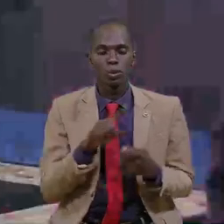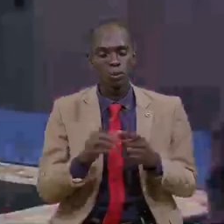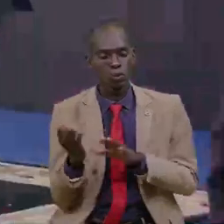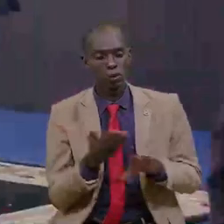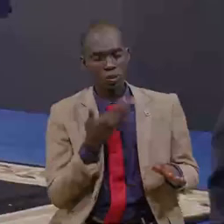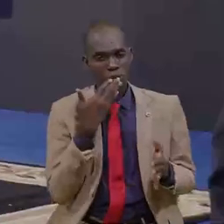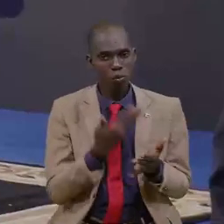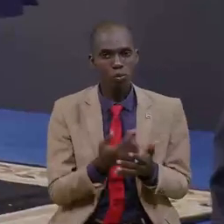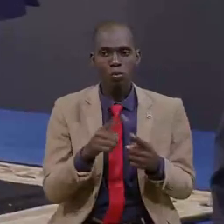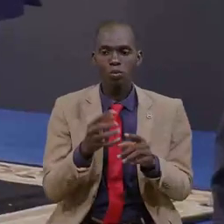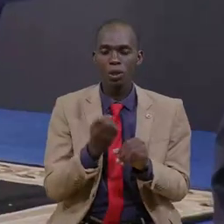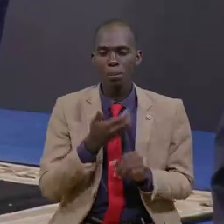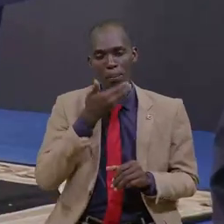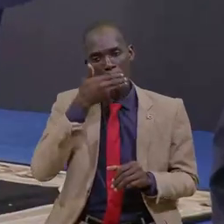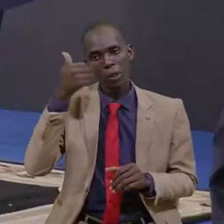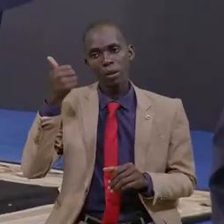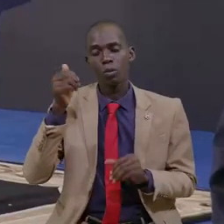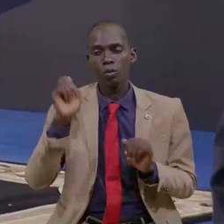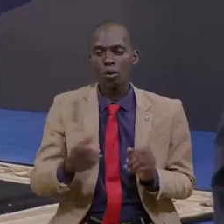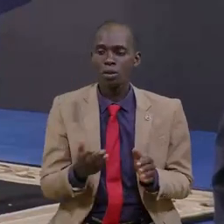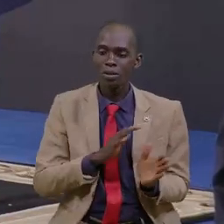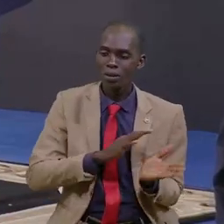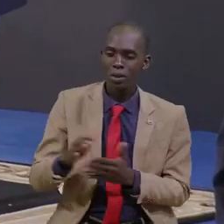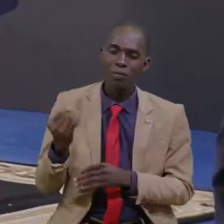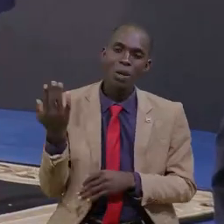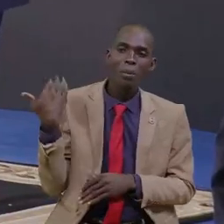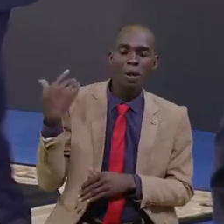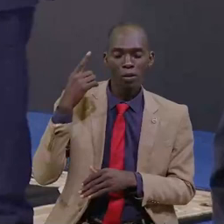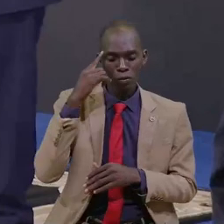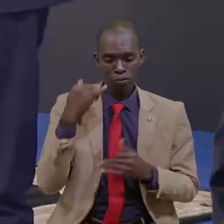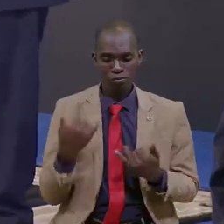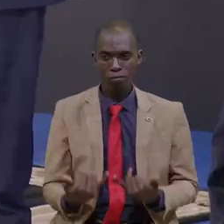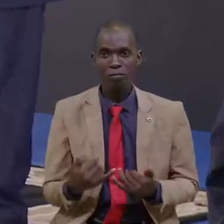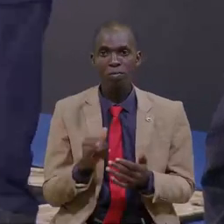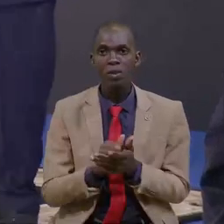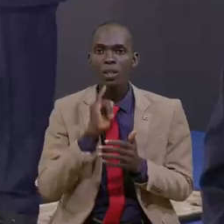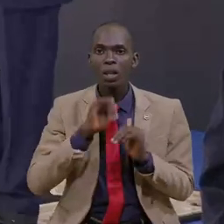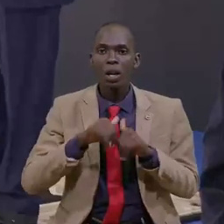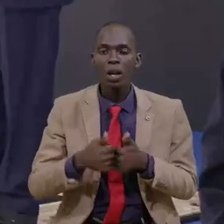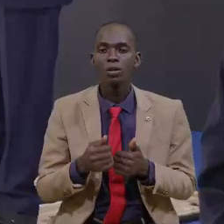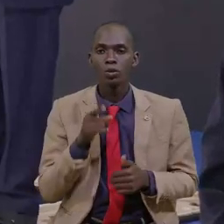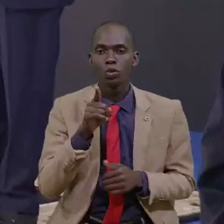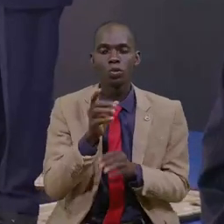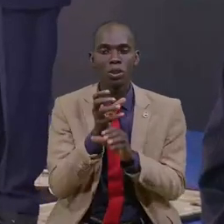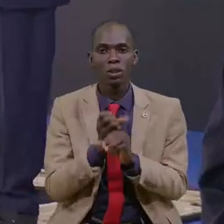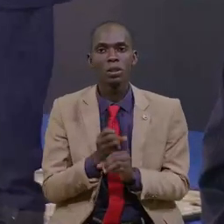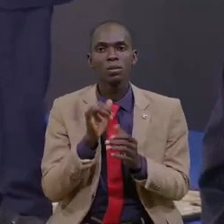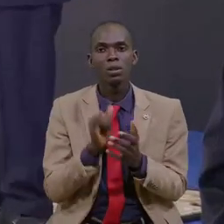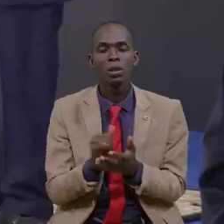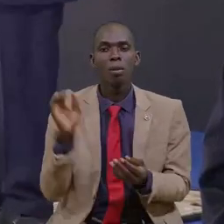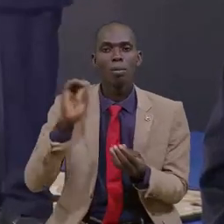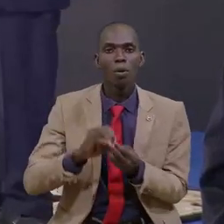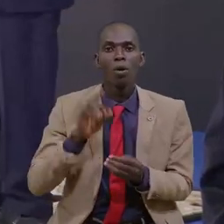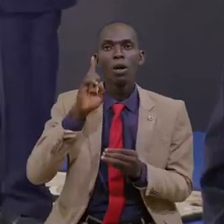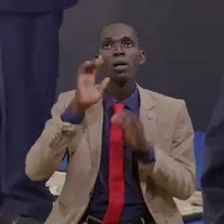bon pour le meilleur. Nous devons donc abandonner le passé pour le présent. Et c'est comme ça que nous obtenons ce ministère